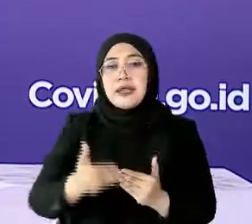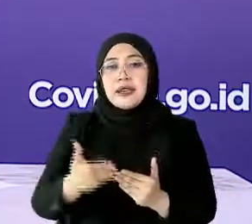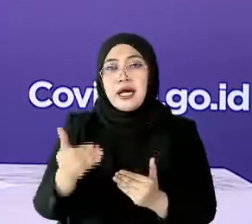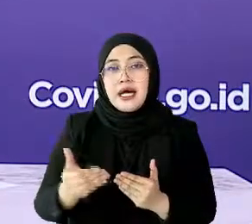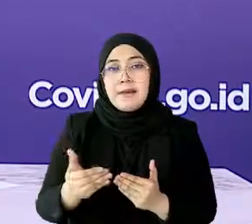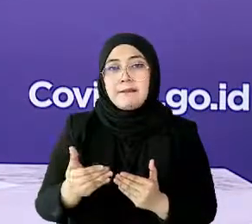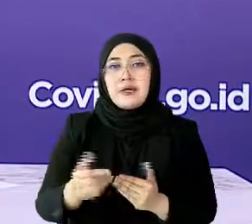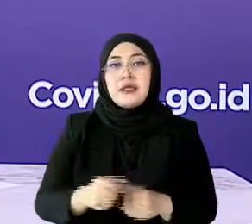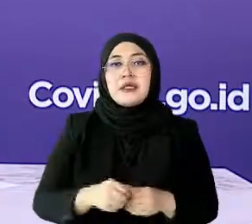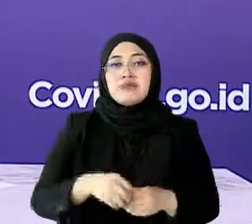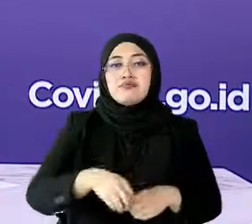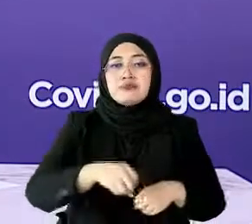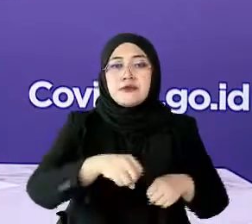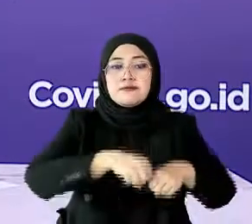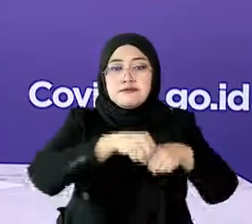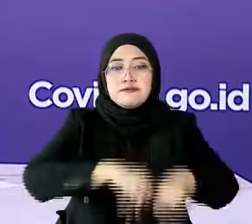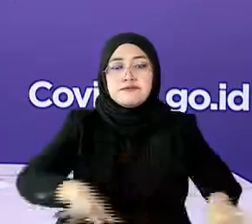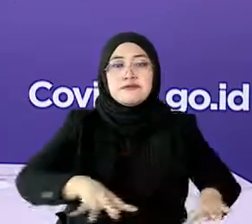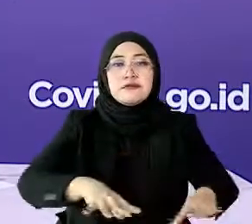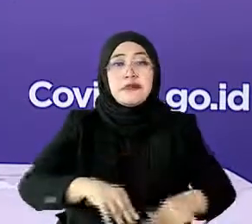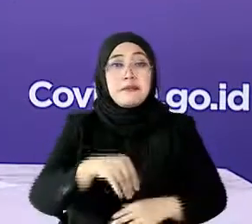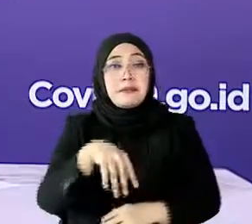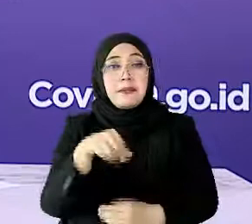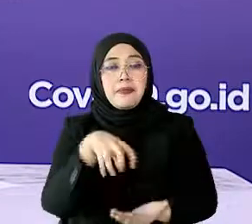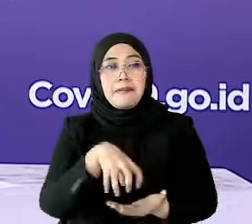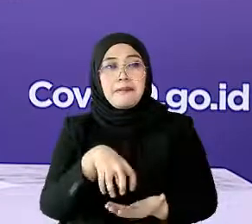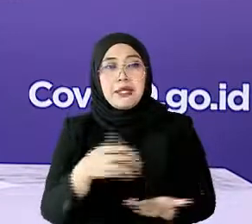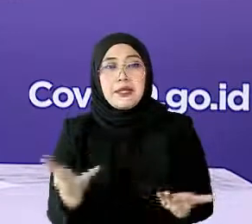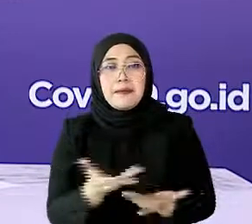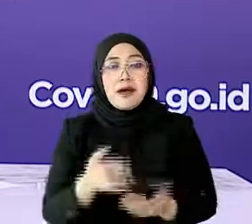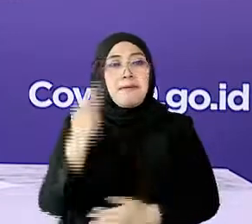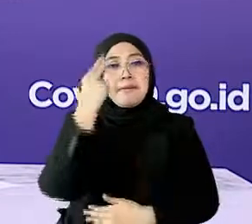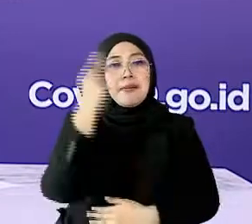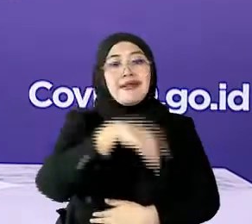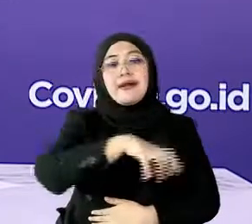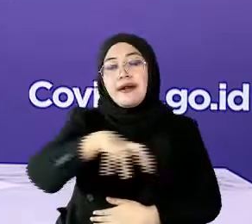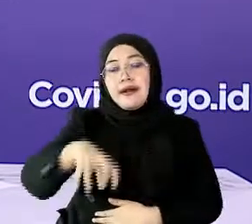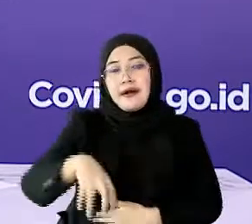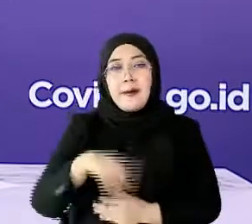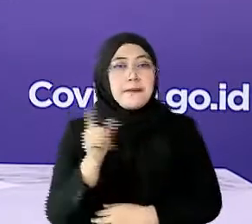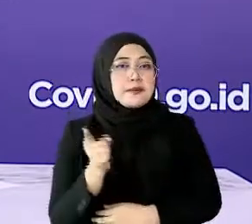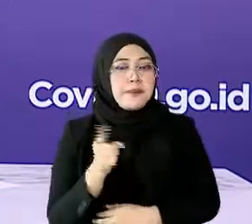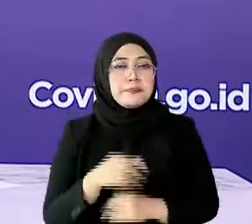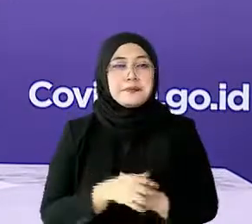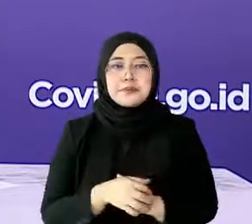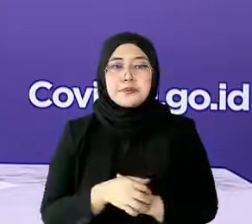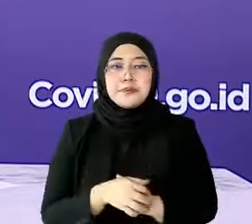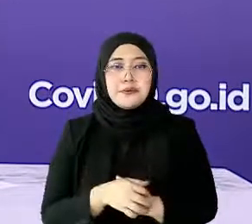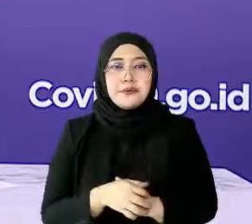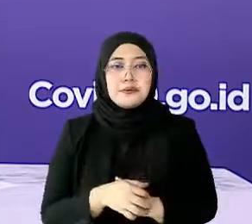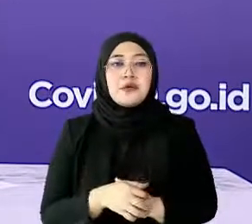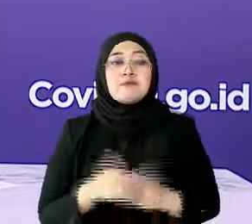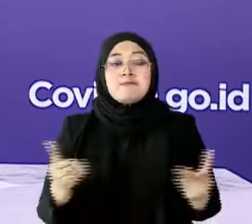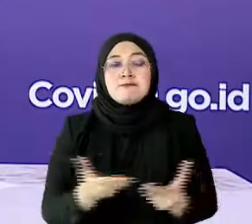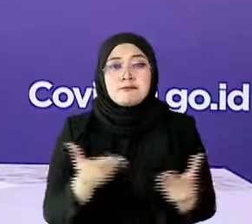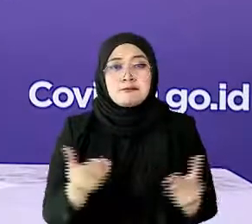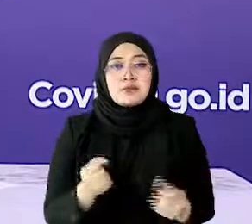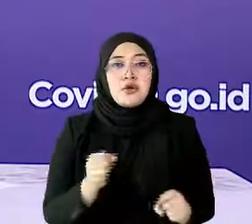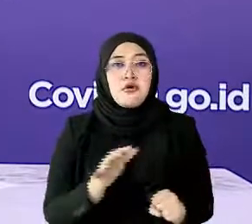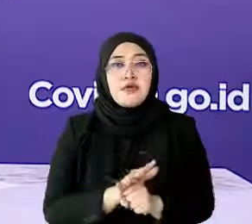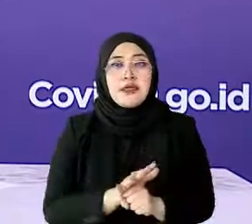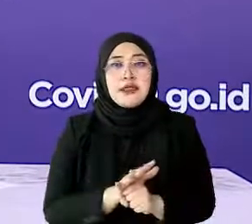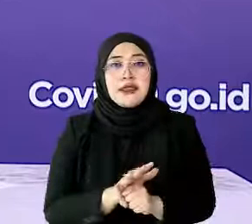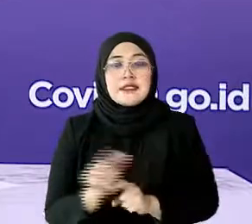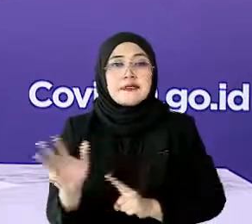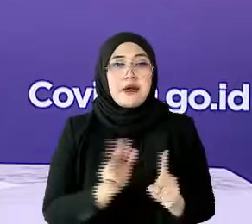terdesentralisasi kepada pemerintah daerah Hal ini menimbang upaya penanganan konflik 19 terbaik sesuai